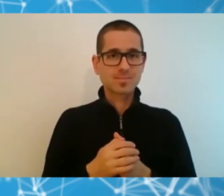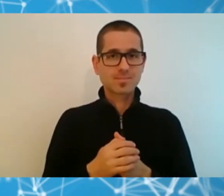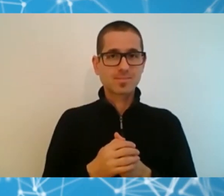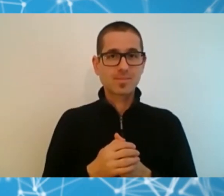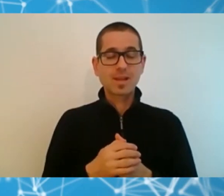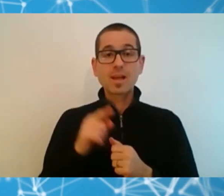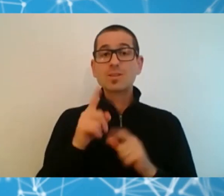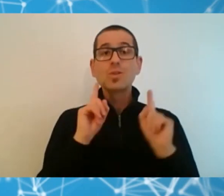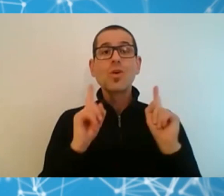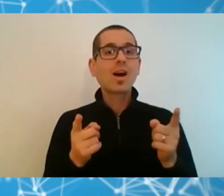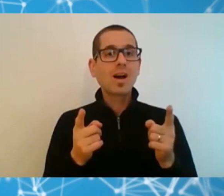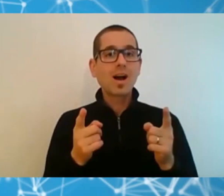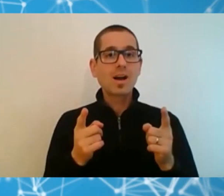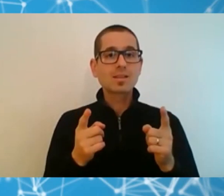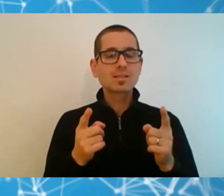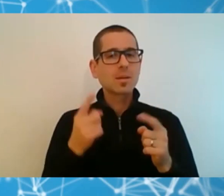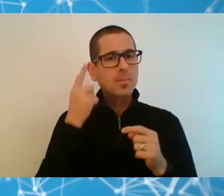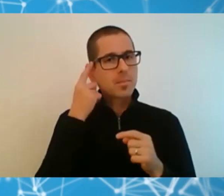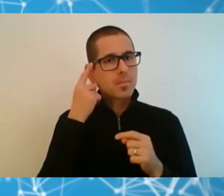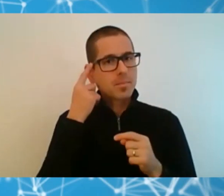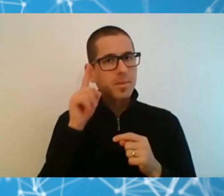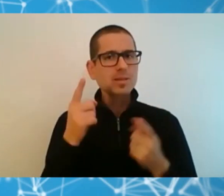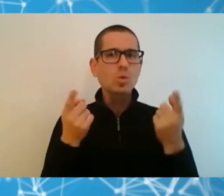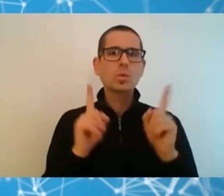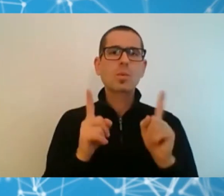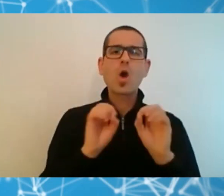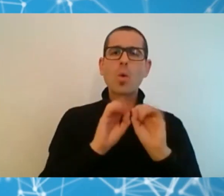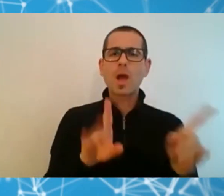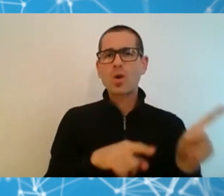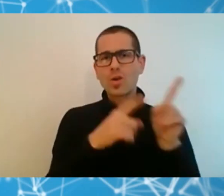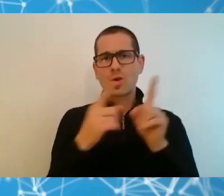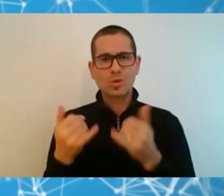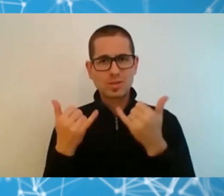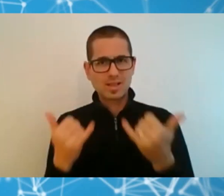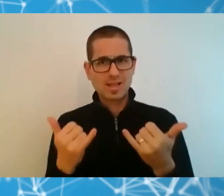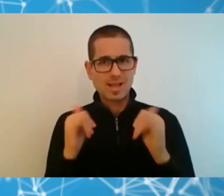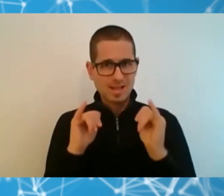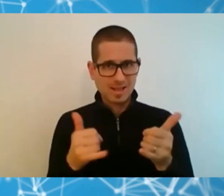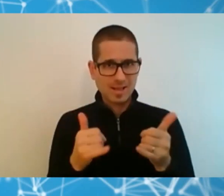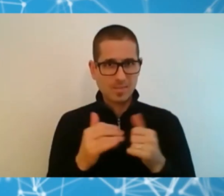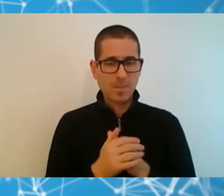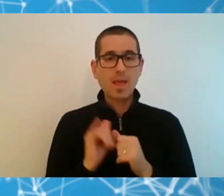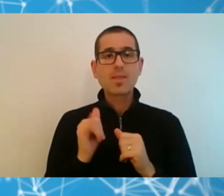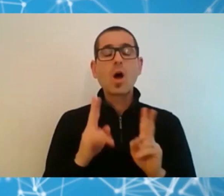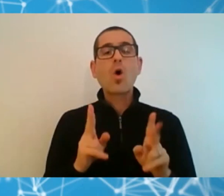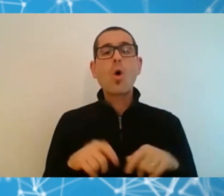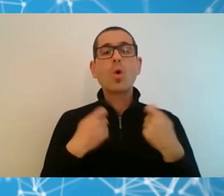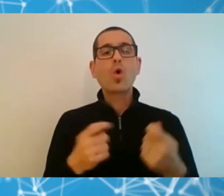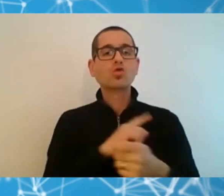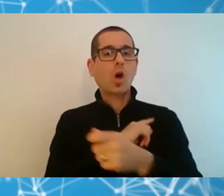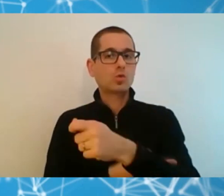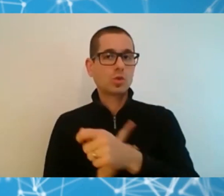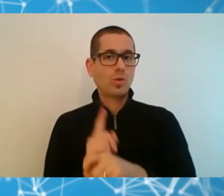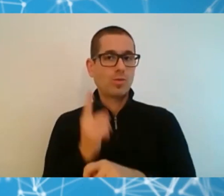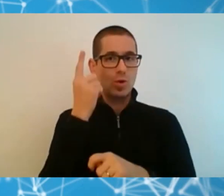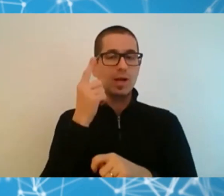torej, tisto, kar se pač misli, oziroma kar je objavljeno doslej, je to, da omogoča